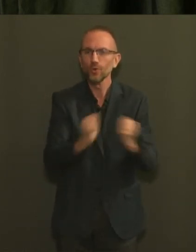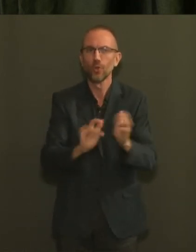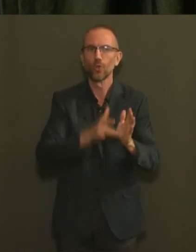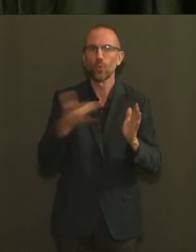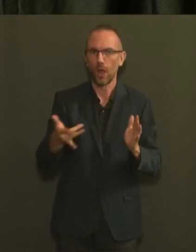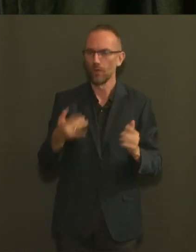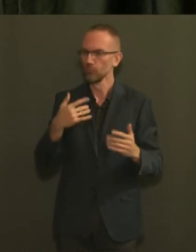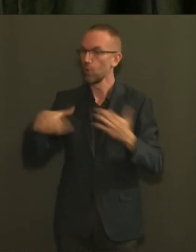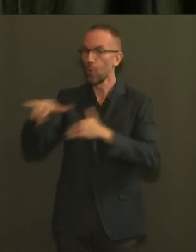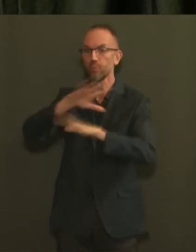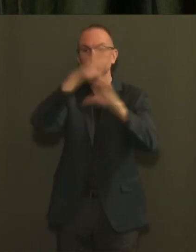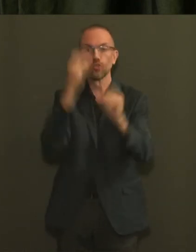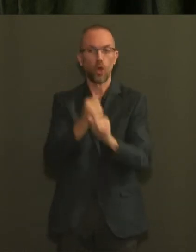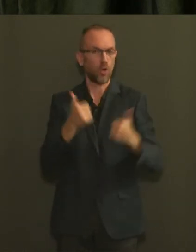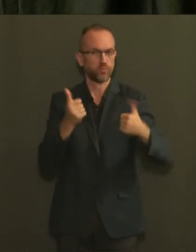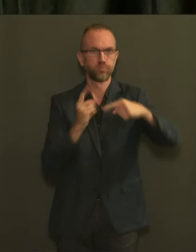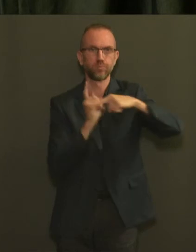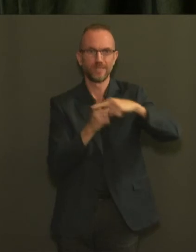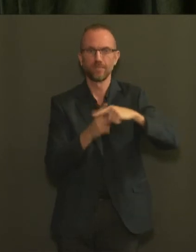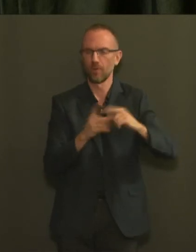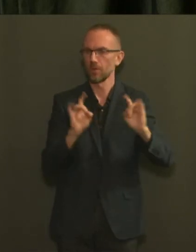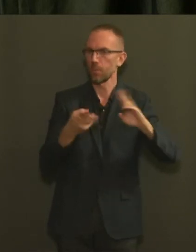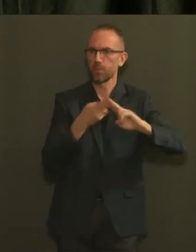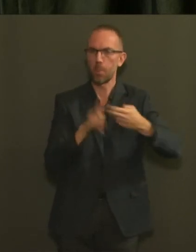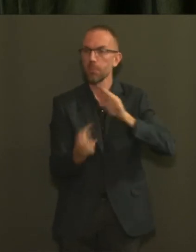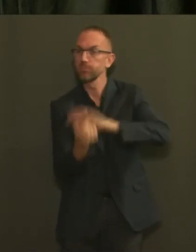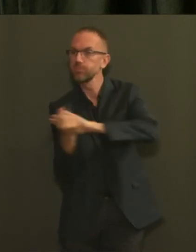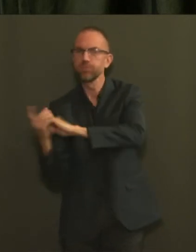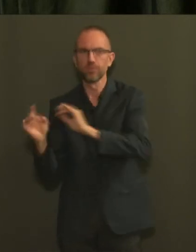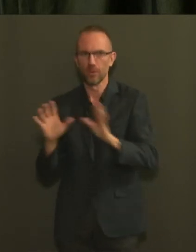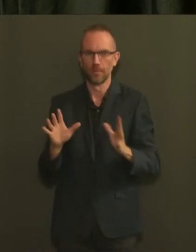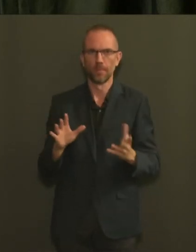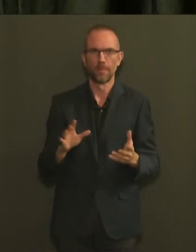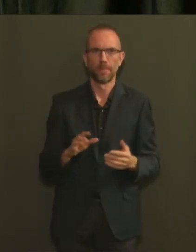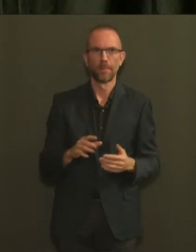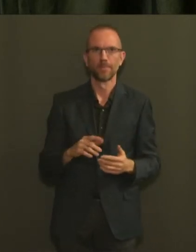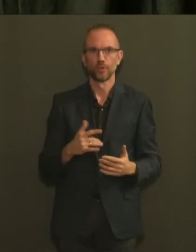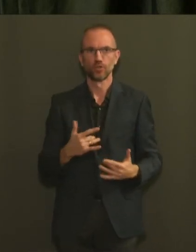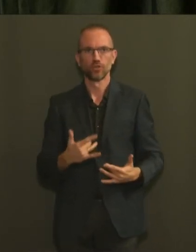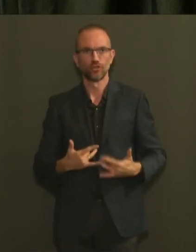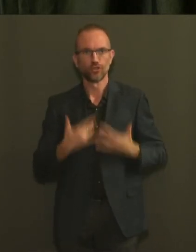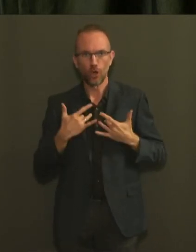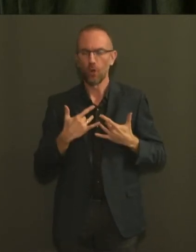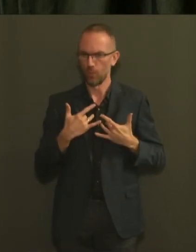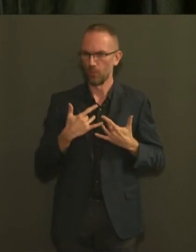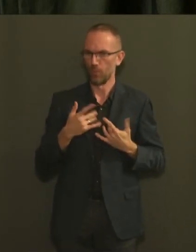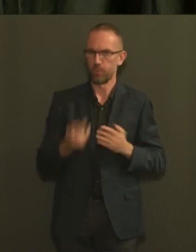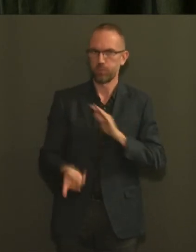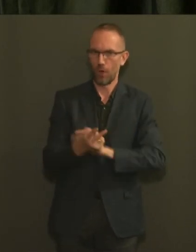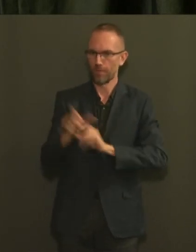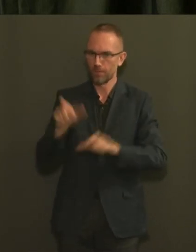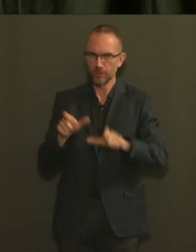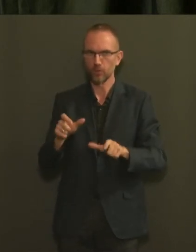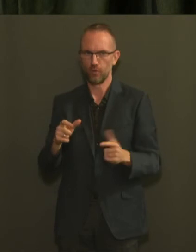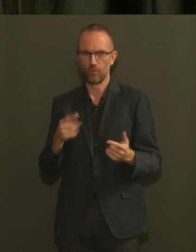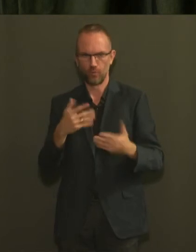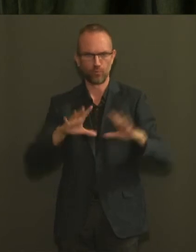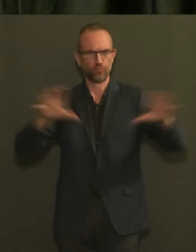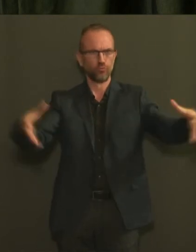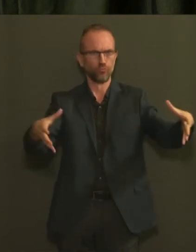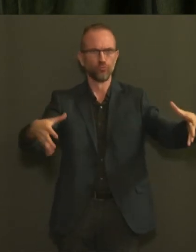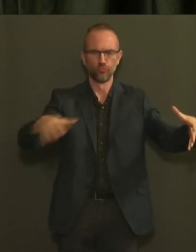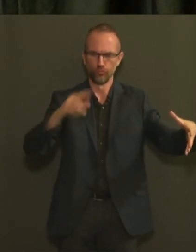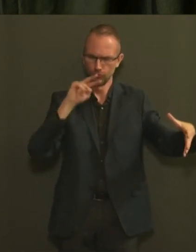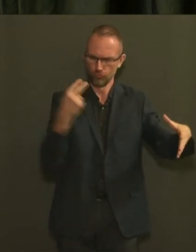est consciente du risque et le prend en compte ce qui est plutôt frustrant par contre c'est la petite minorité